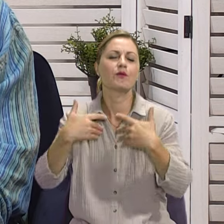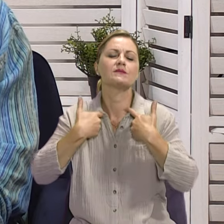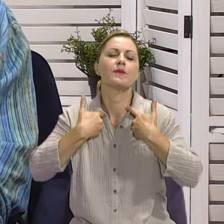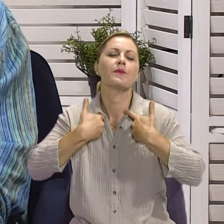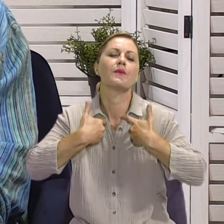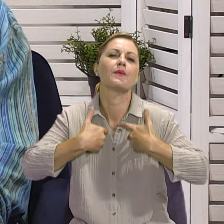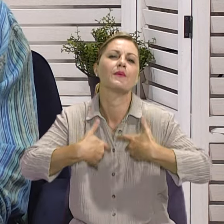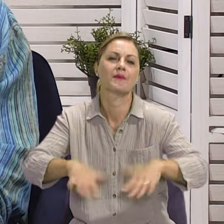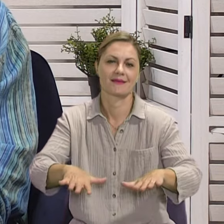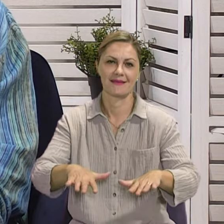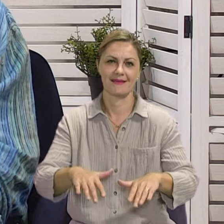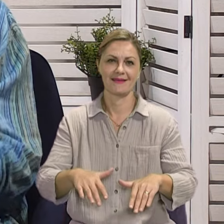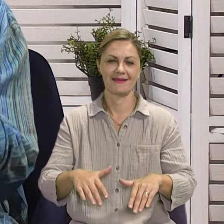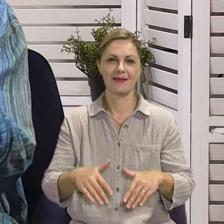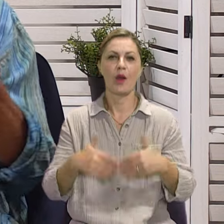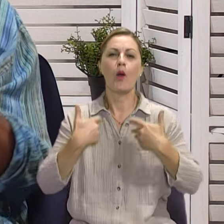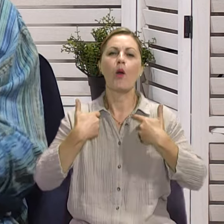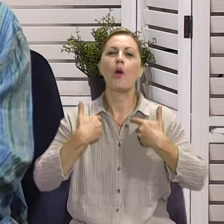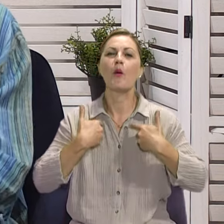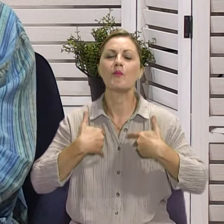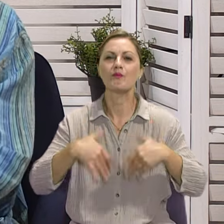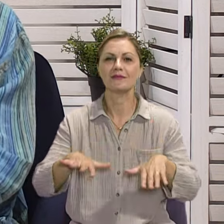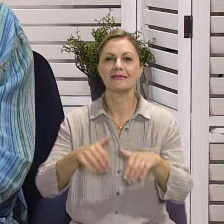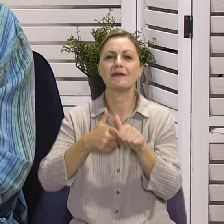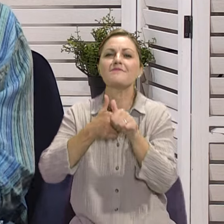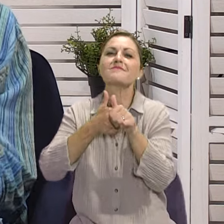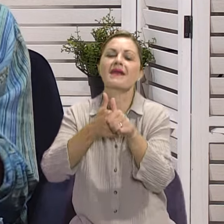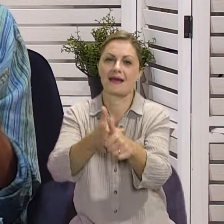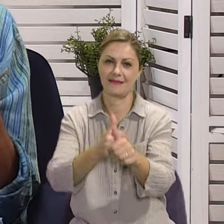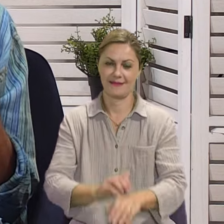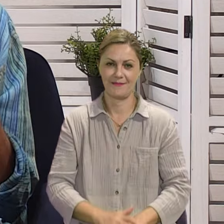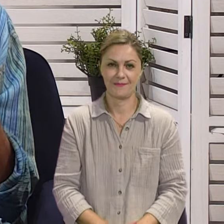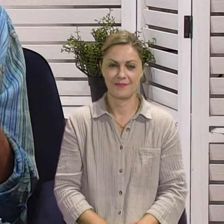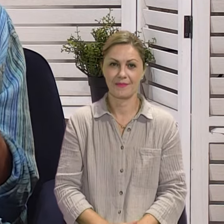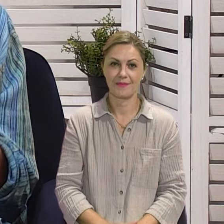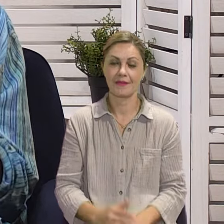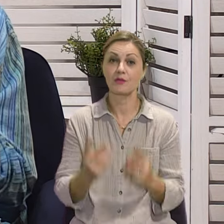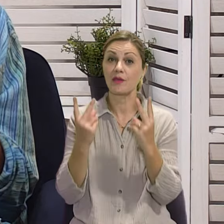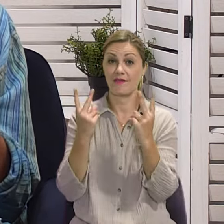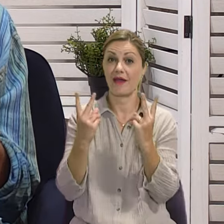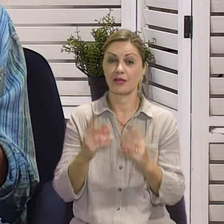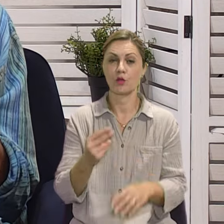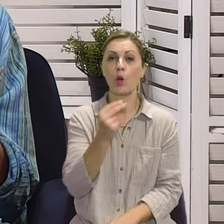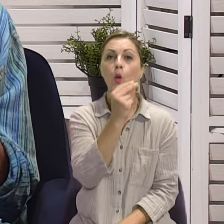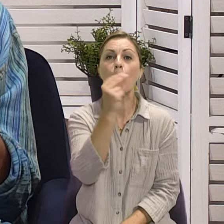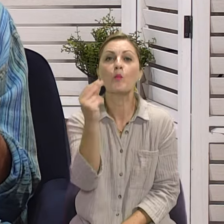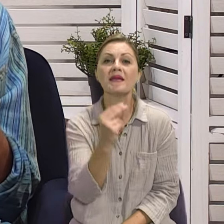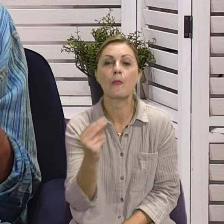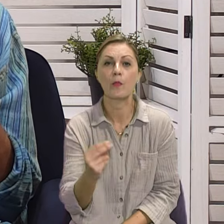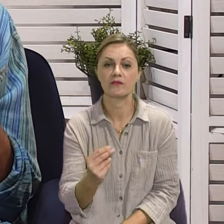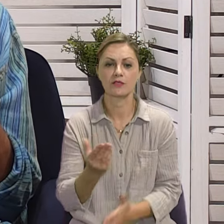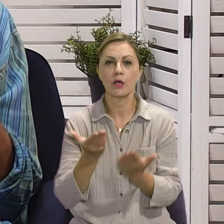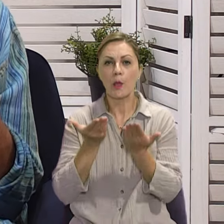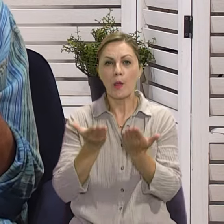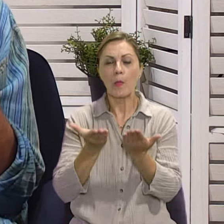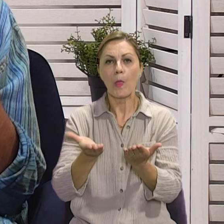puno duhovnjaka kaže. Jer da. Glazba nije ništa drugo nego još od jednog alata koji